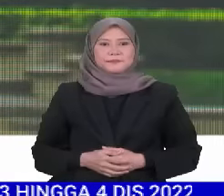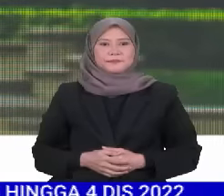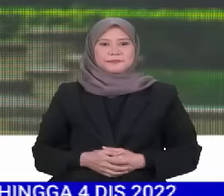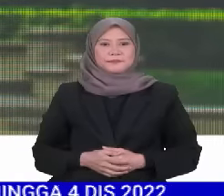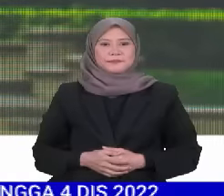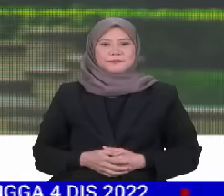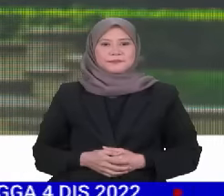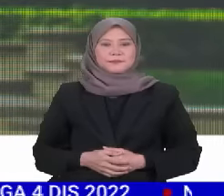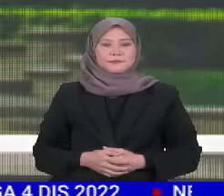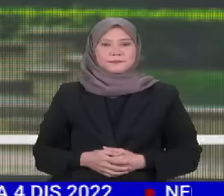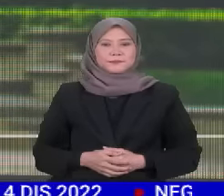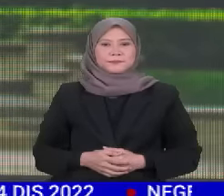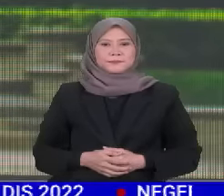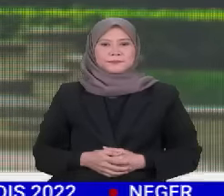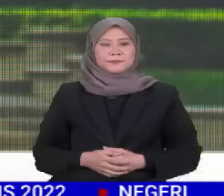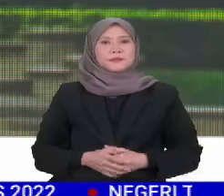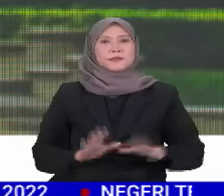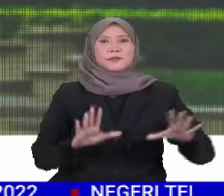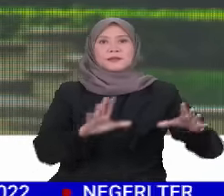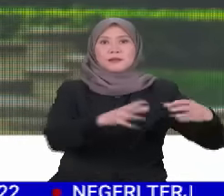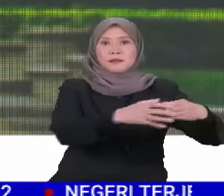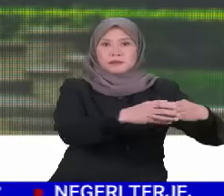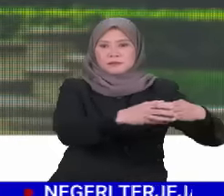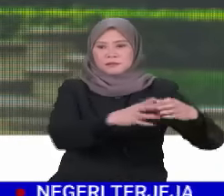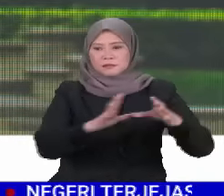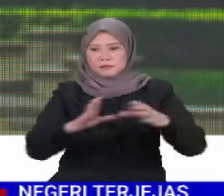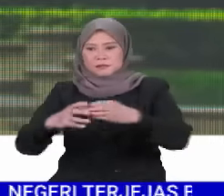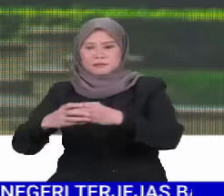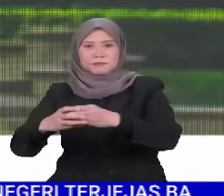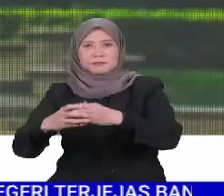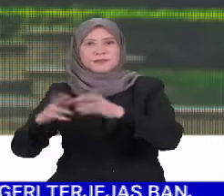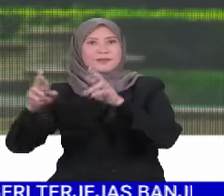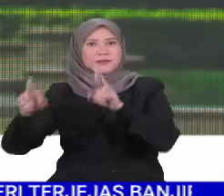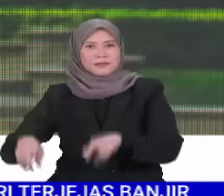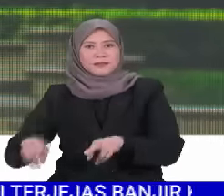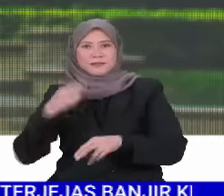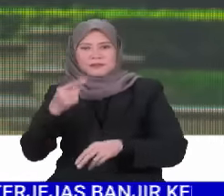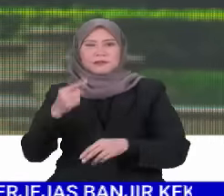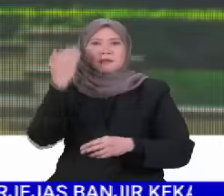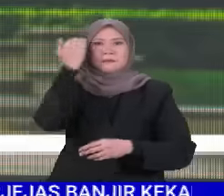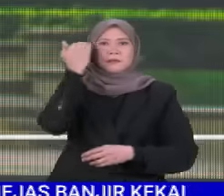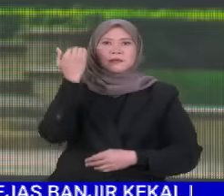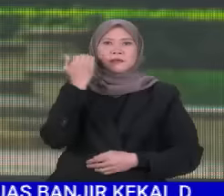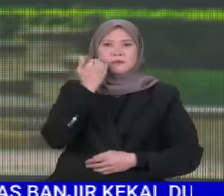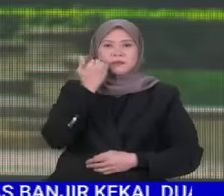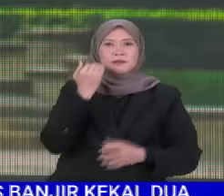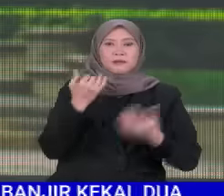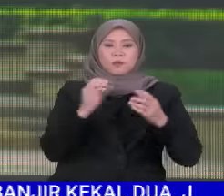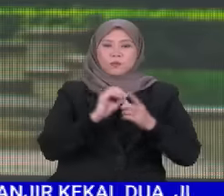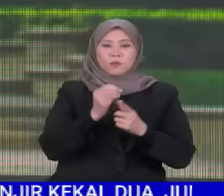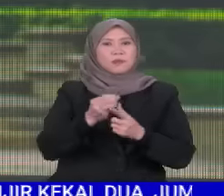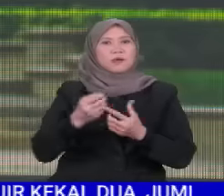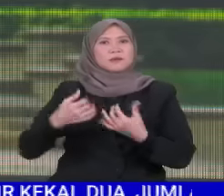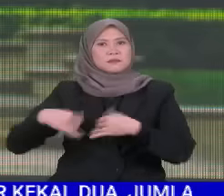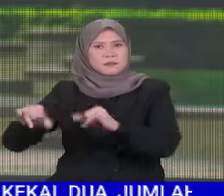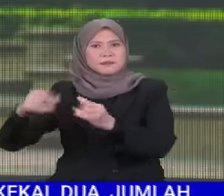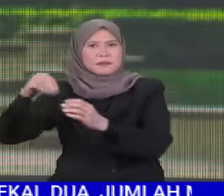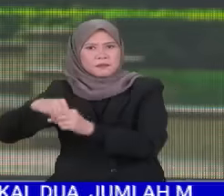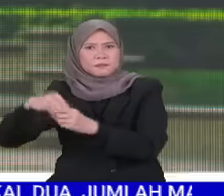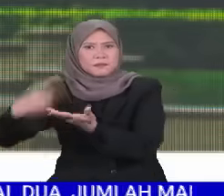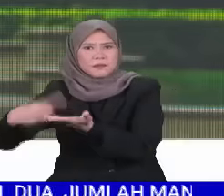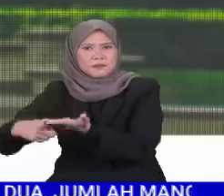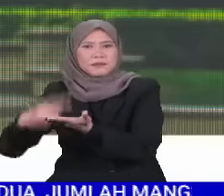mesti memastikan yang di label oleh rakyat itu kelas termakamah ataupun cluster yang sedang dibicarakan di Mahkamah